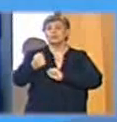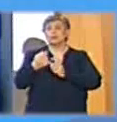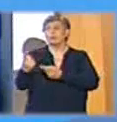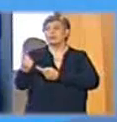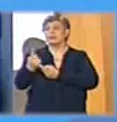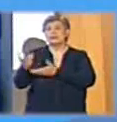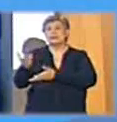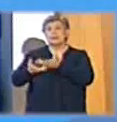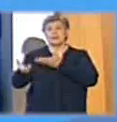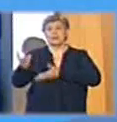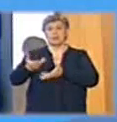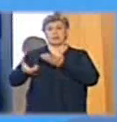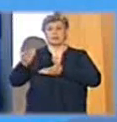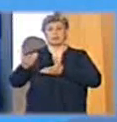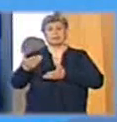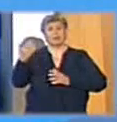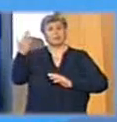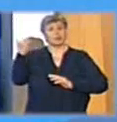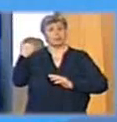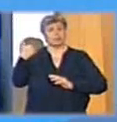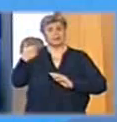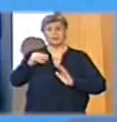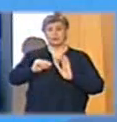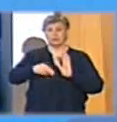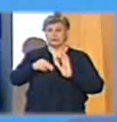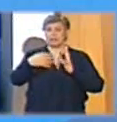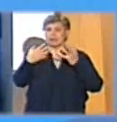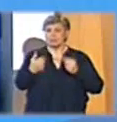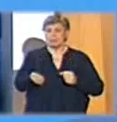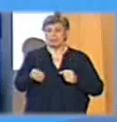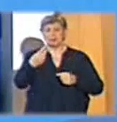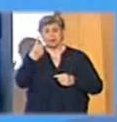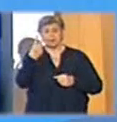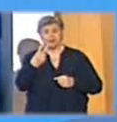από ό,τι προβλεπόταν στην αρχική συμφωνία και τα βλέπουμε σε συνδυασμό.